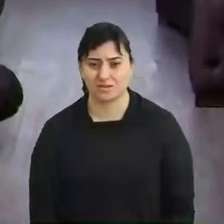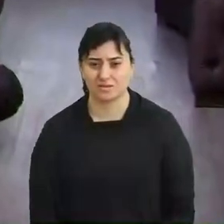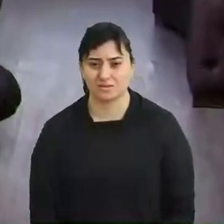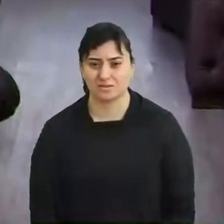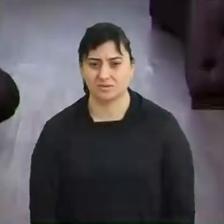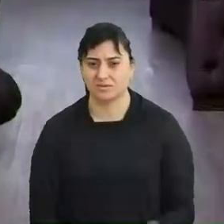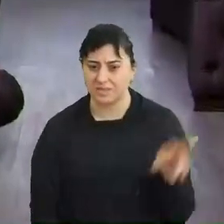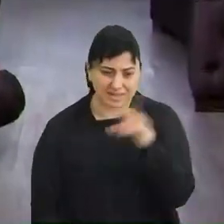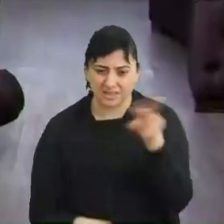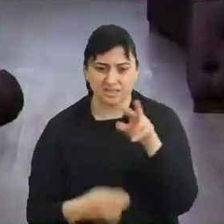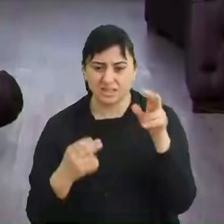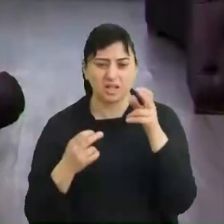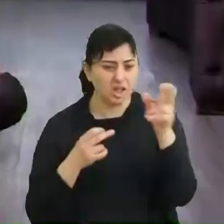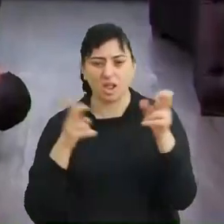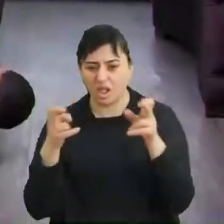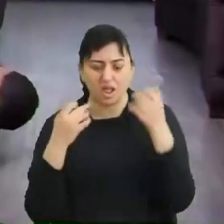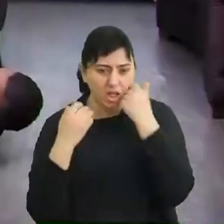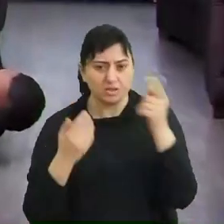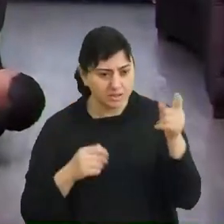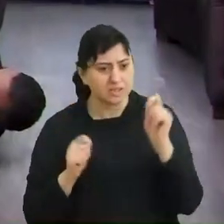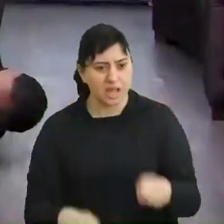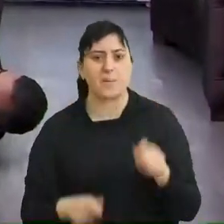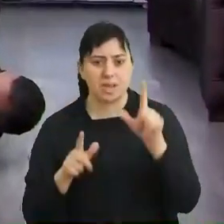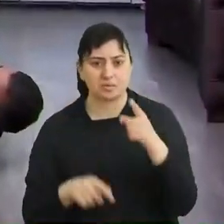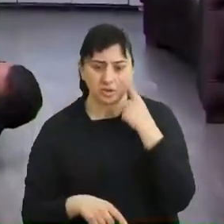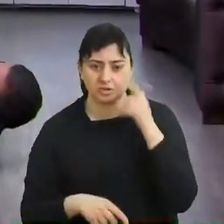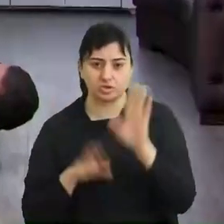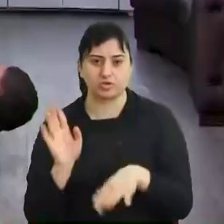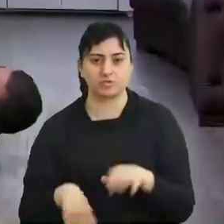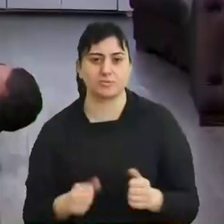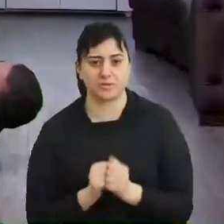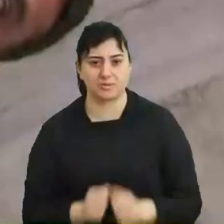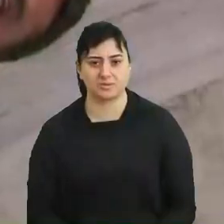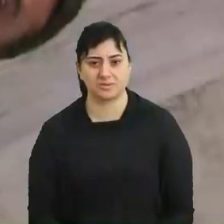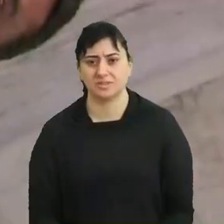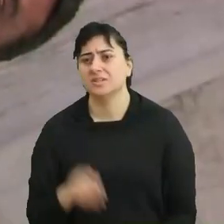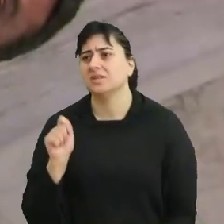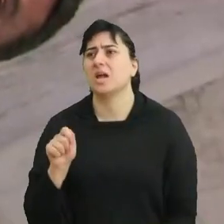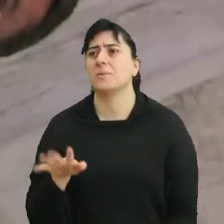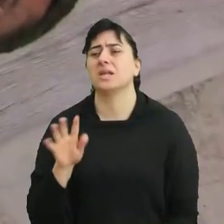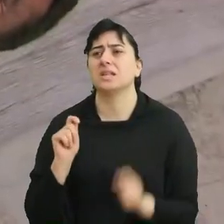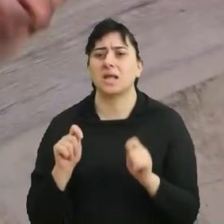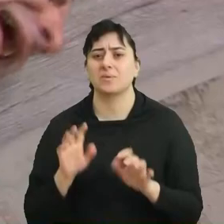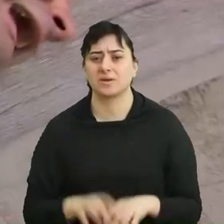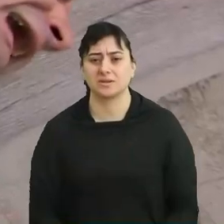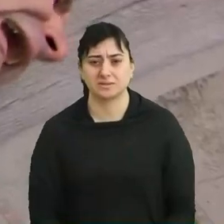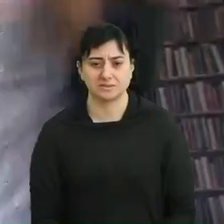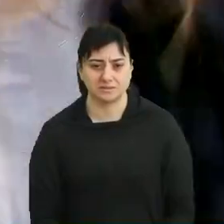yapıyorsun? İkimizi de kandırmış. Seni de yapman gerekeni yapıyorum. Dövüşeceğiz birlikte. Yapmayın. Yapmayın.